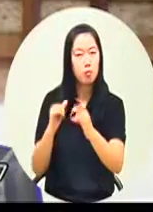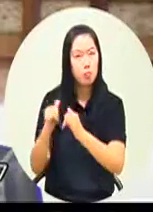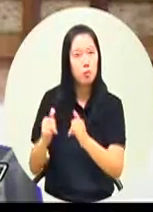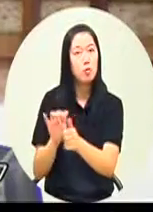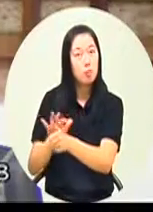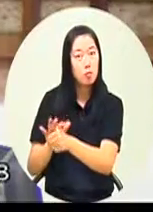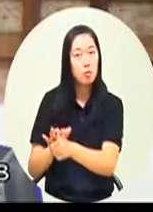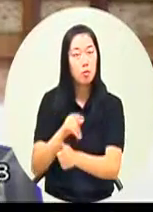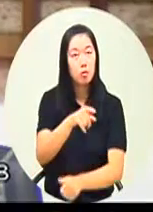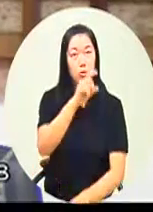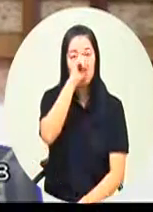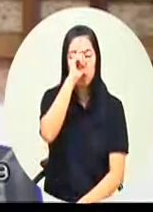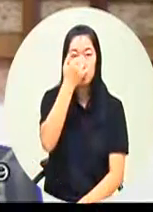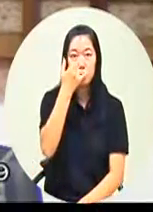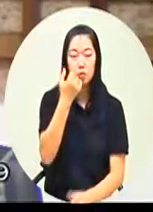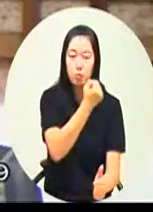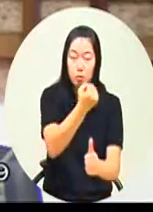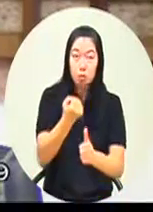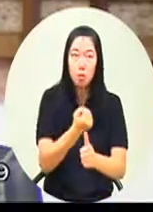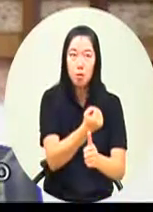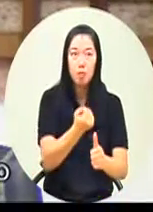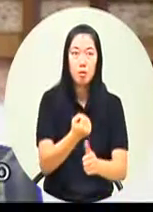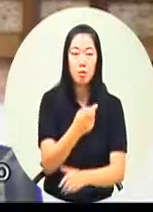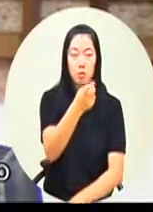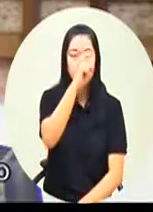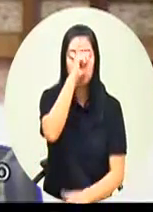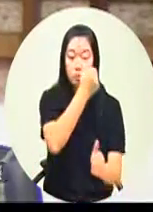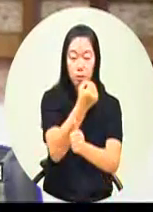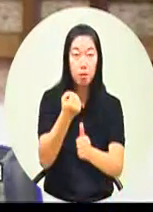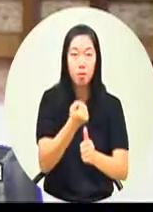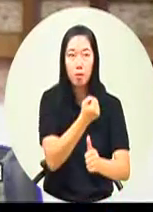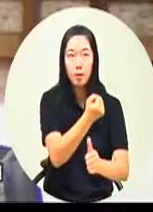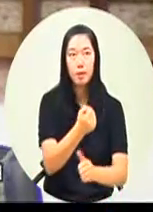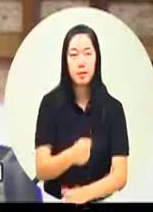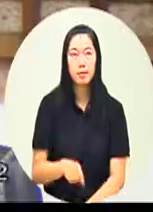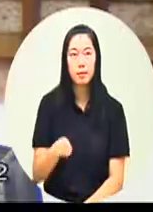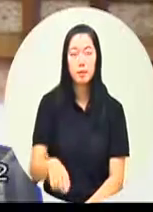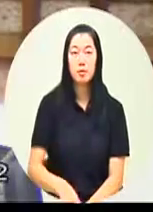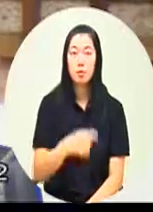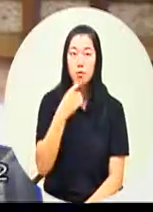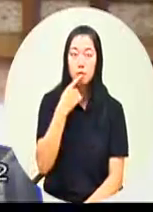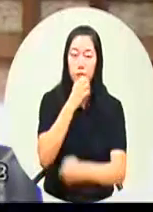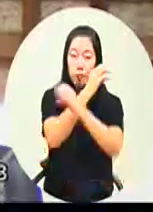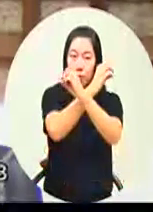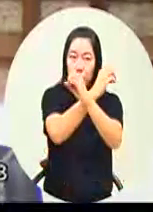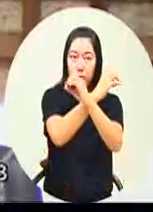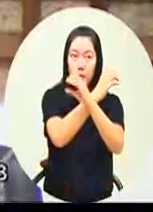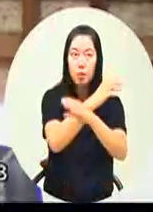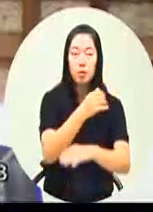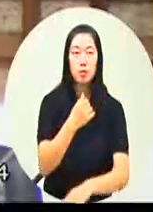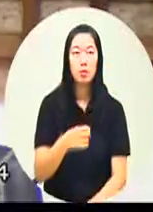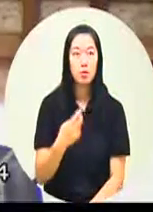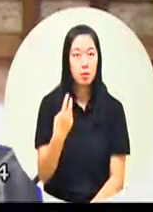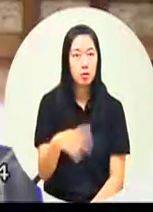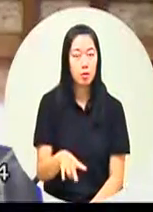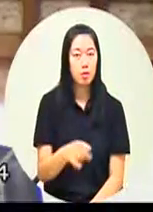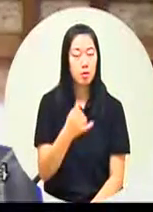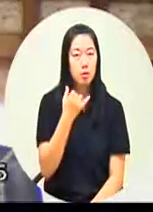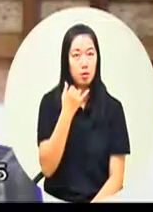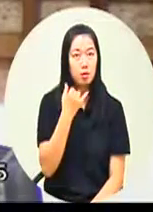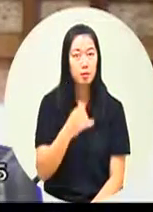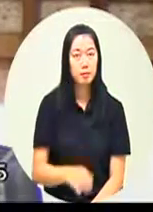你为了管制为了管制我们的这个红绿灯，或者是为了要节省一